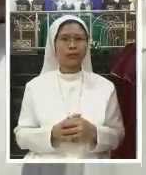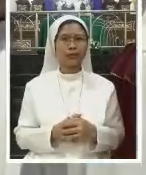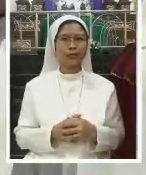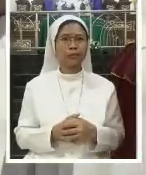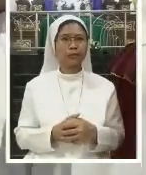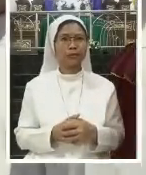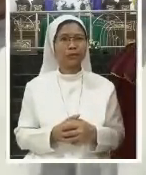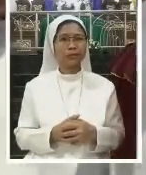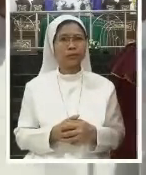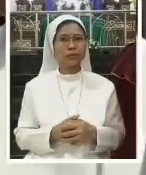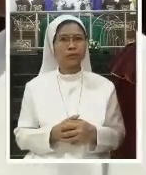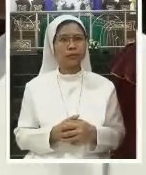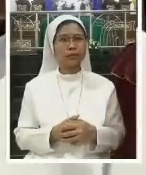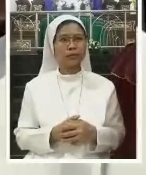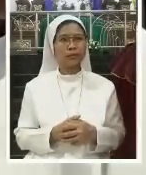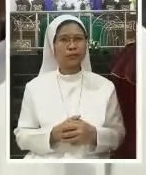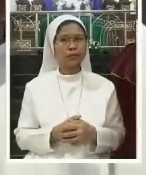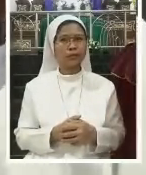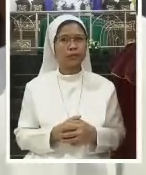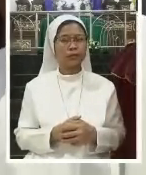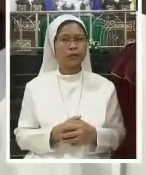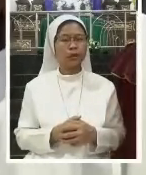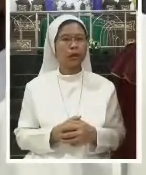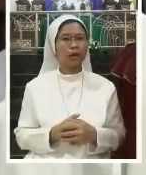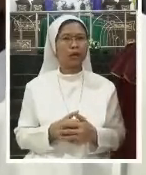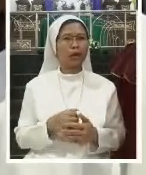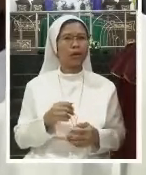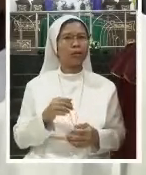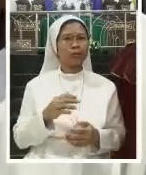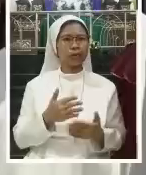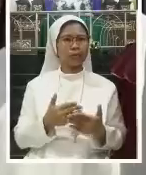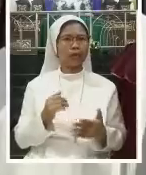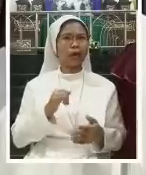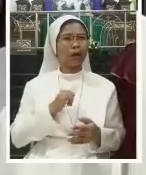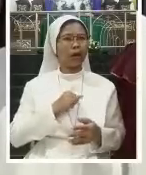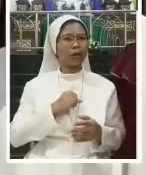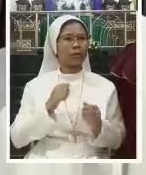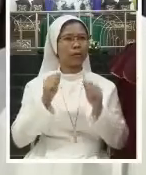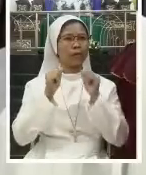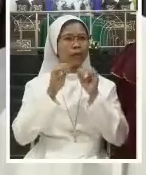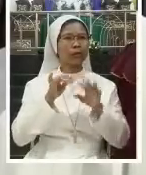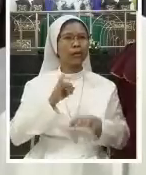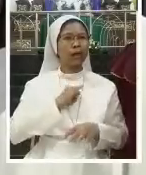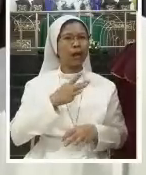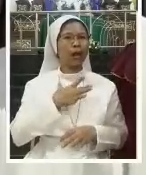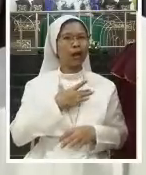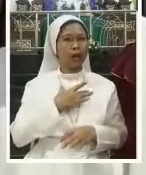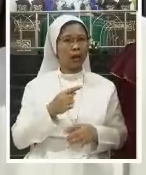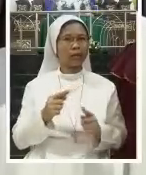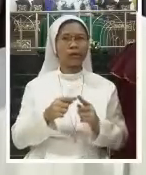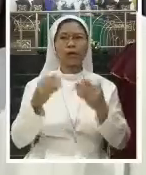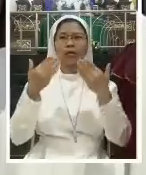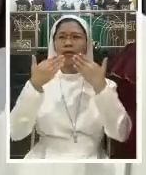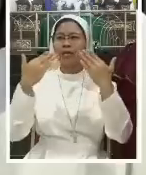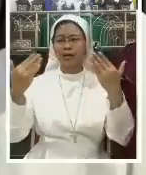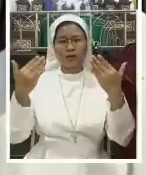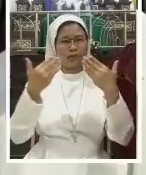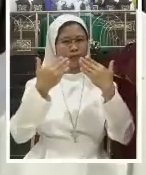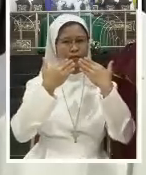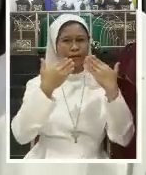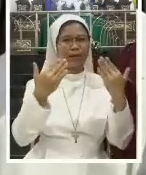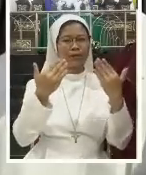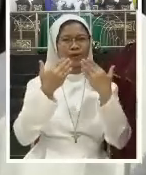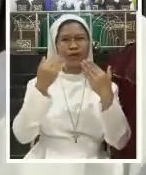Bago ko itao ang solemneng pagbendisyon, gusto kong ipaabot ang sa kong personal na pasasalamat sa